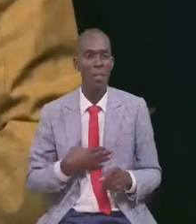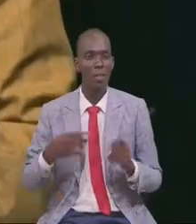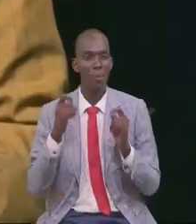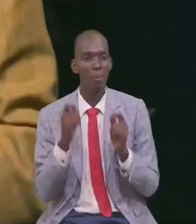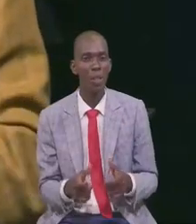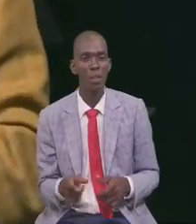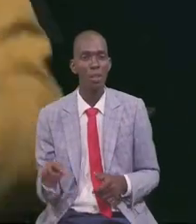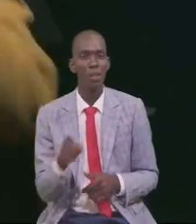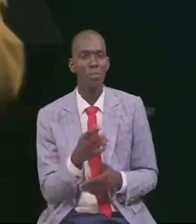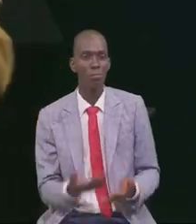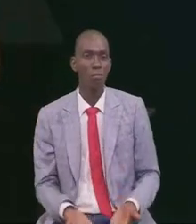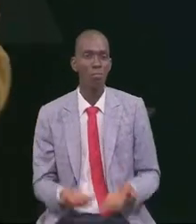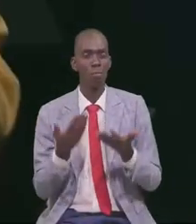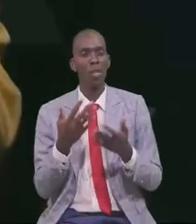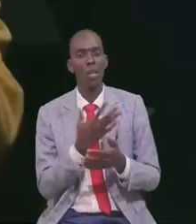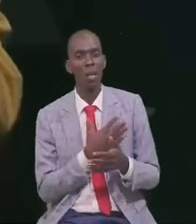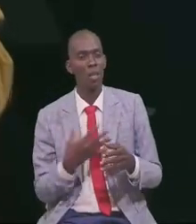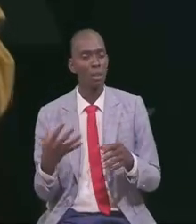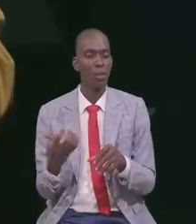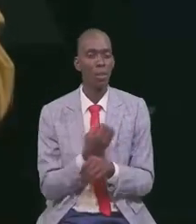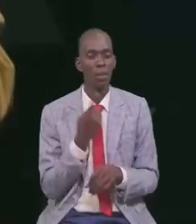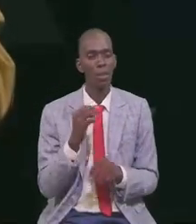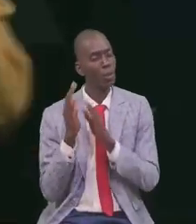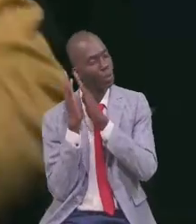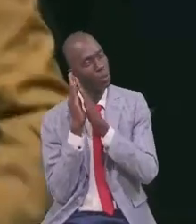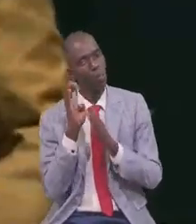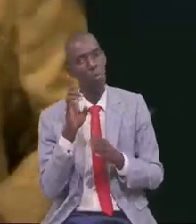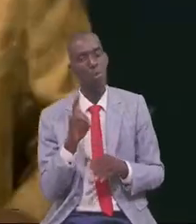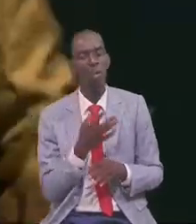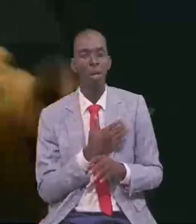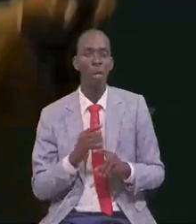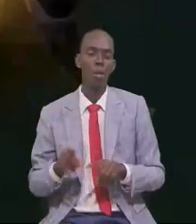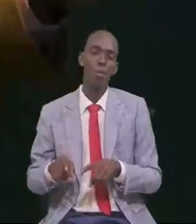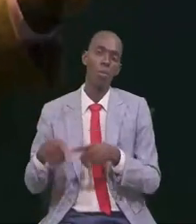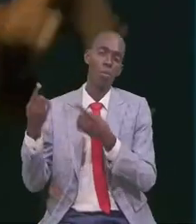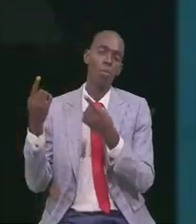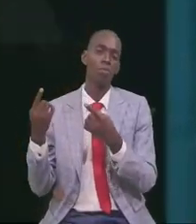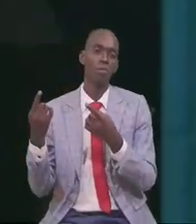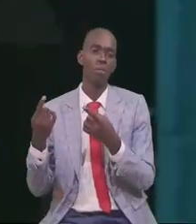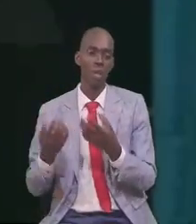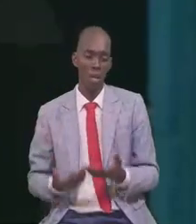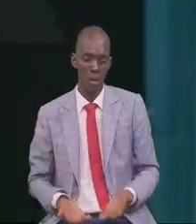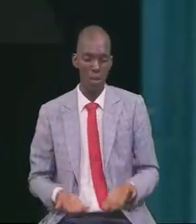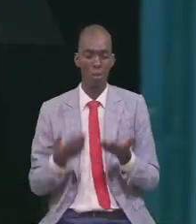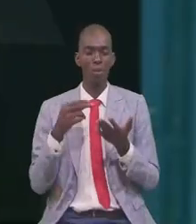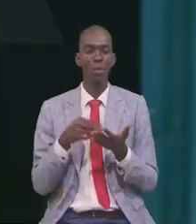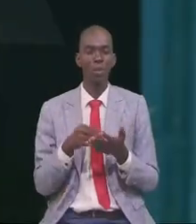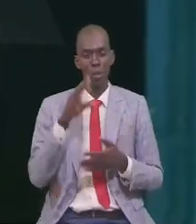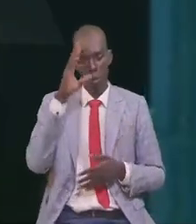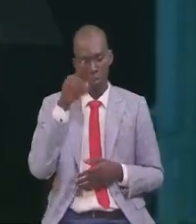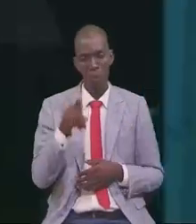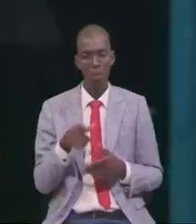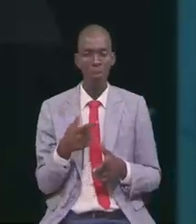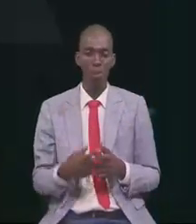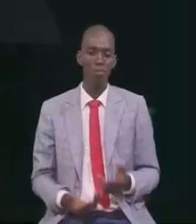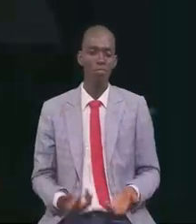prit son lit. Et entra. Lève-toi. Il se leva. Prends